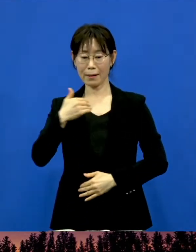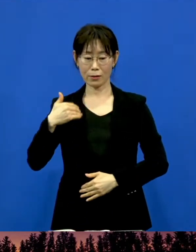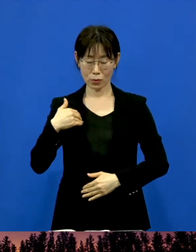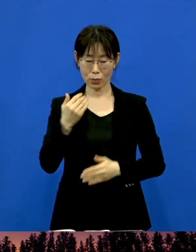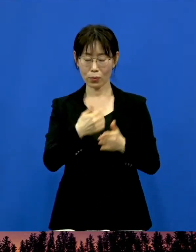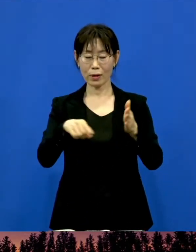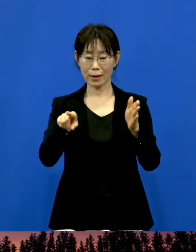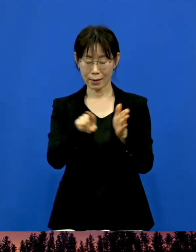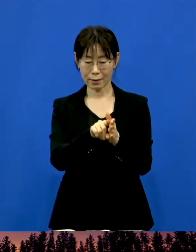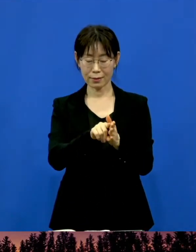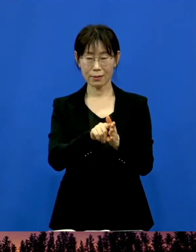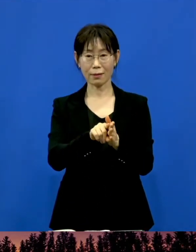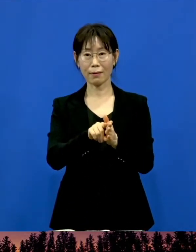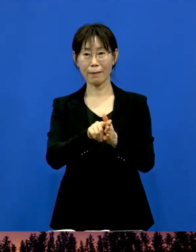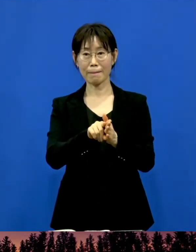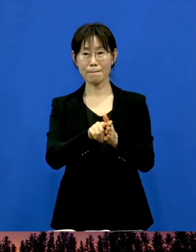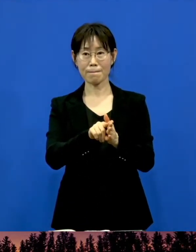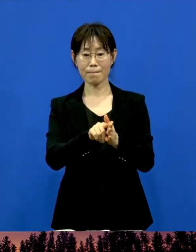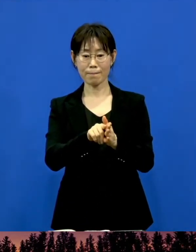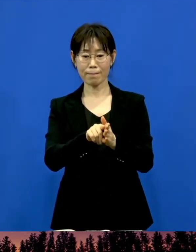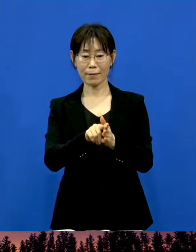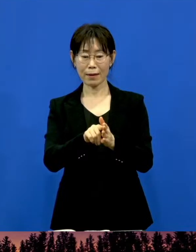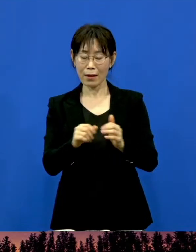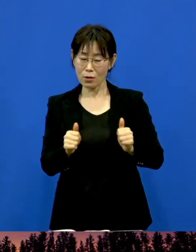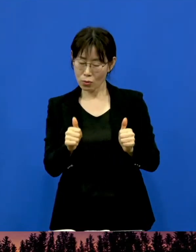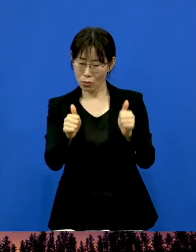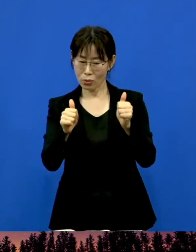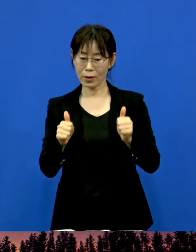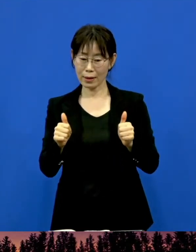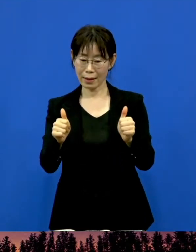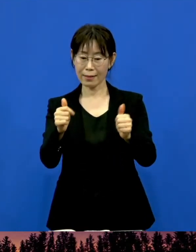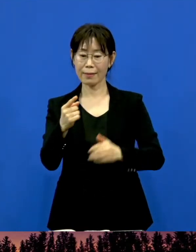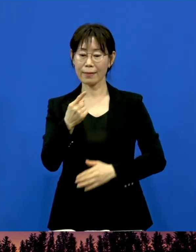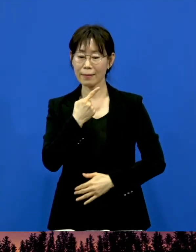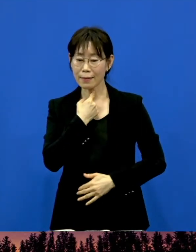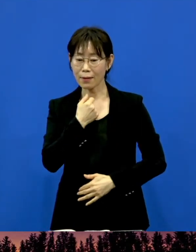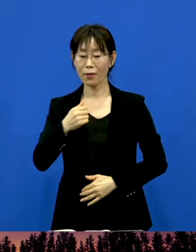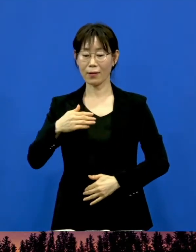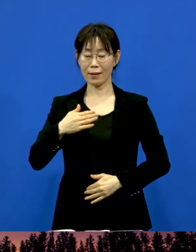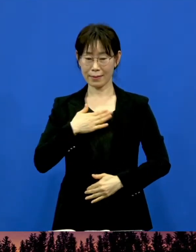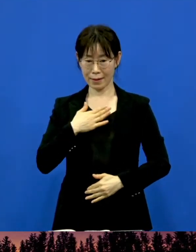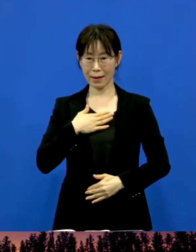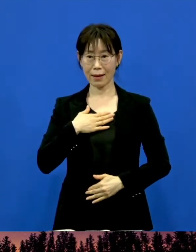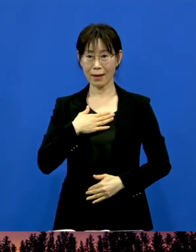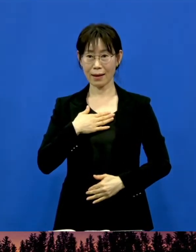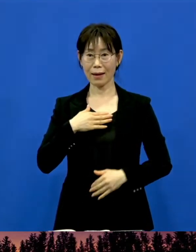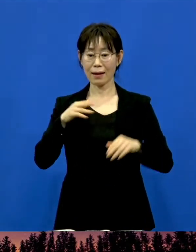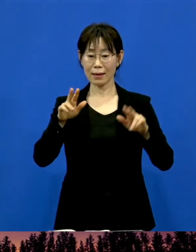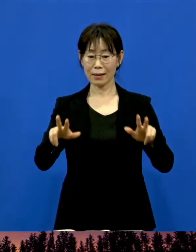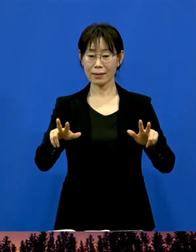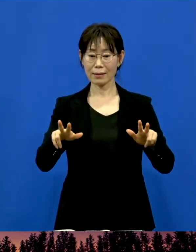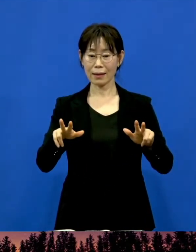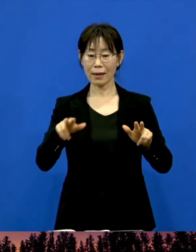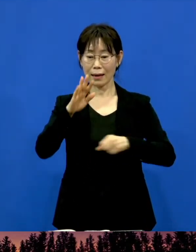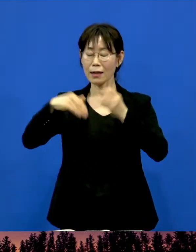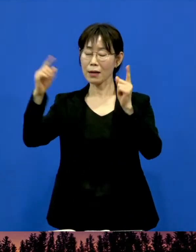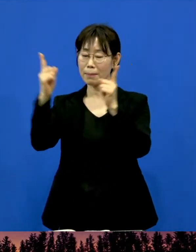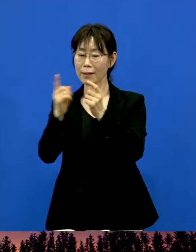도구로 끊임없이 그것을 추구했던 내 삶의 그 분주함이, 그 피곤한 삶이 끝이 나는